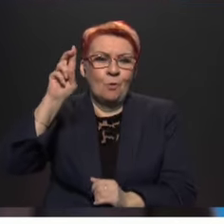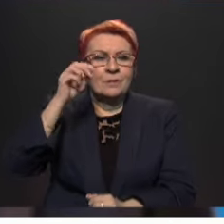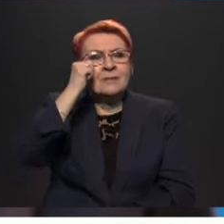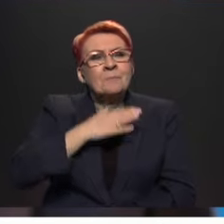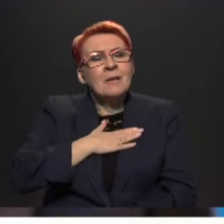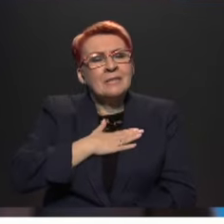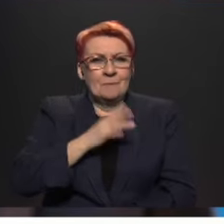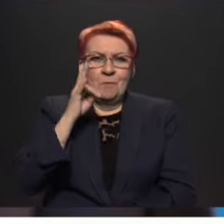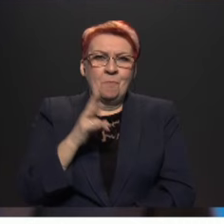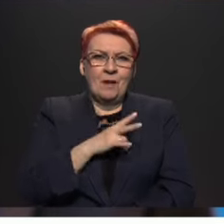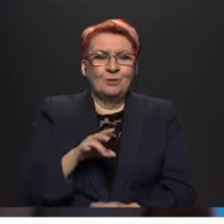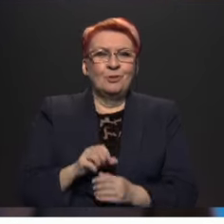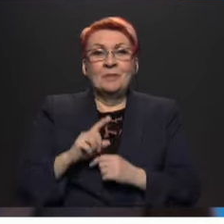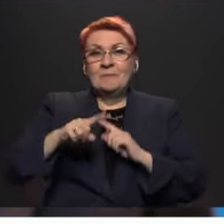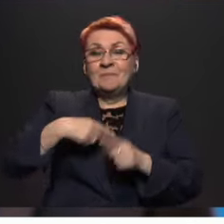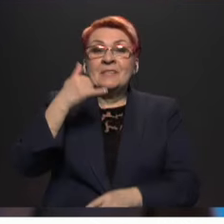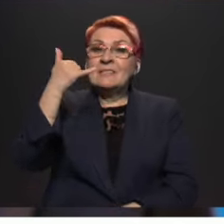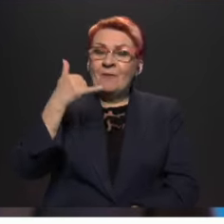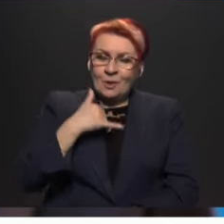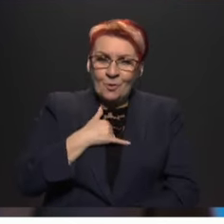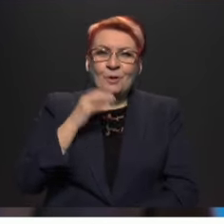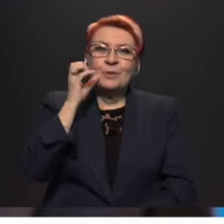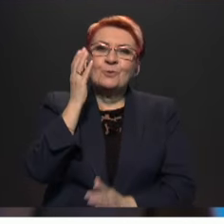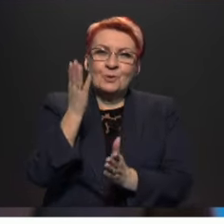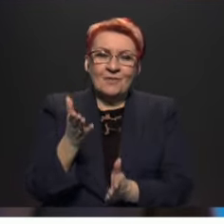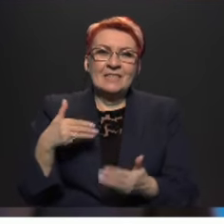А у нас есть звонок в студию. Здравствуйте, вы в эфире.